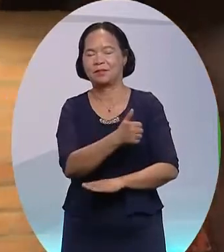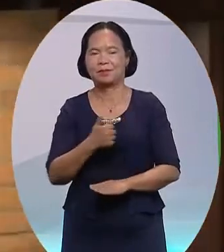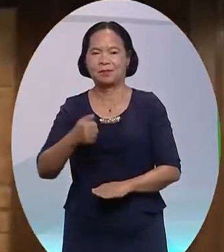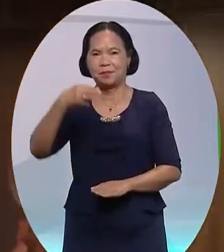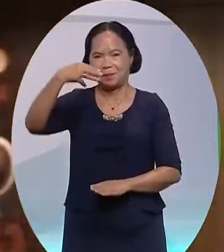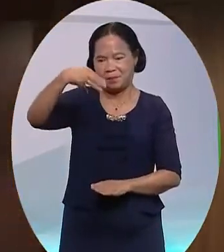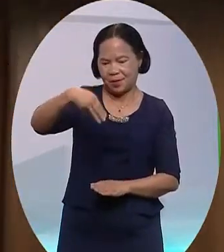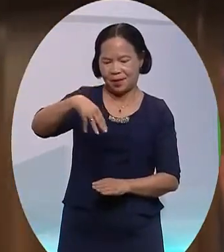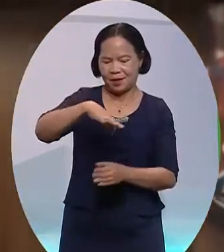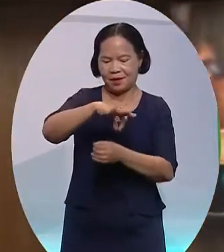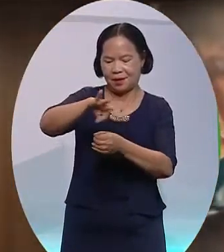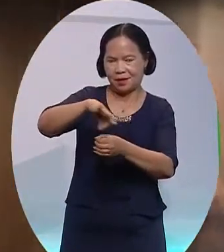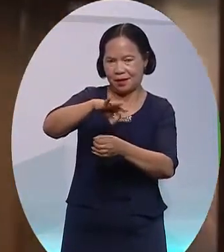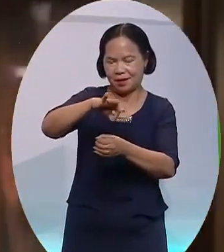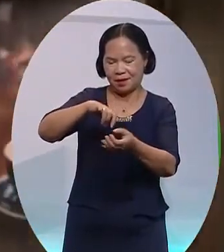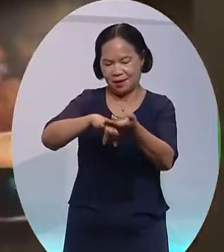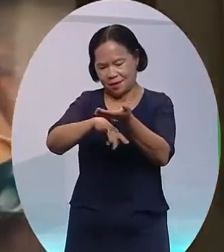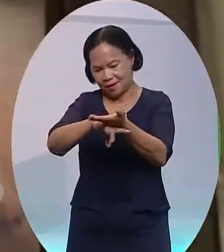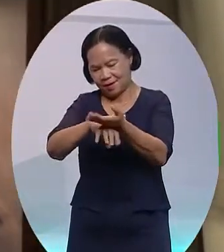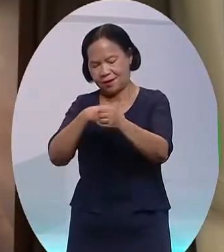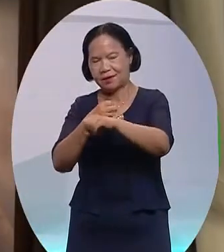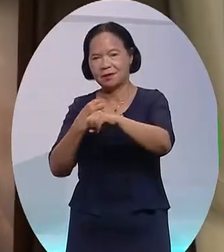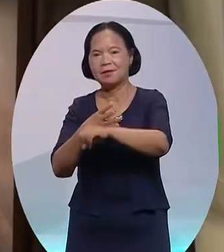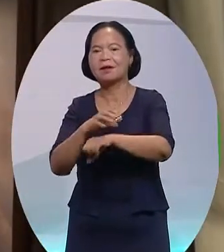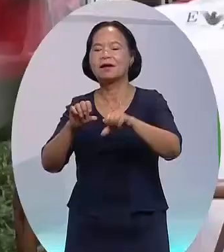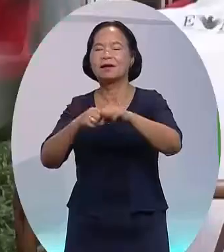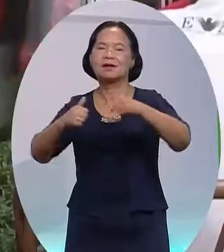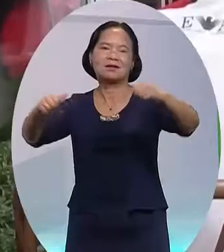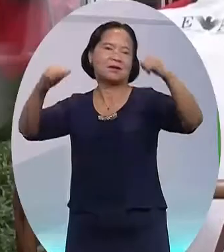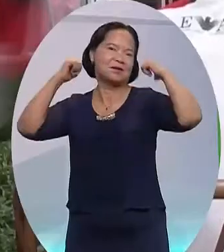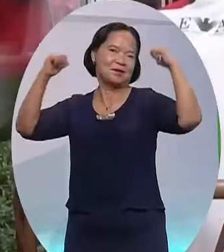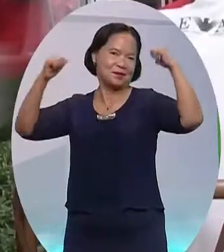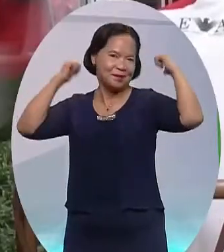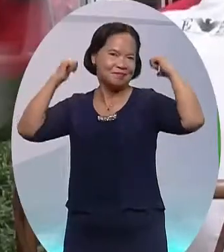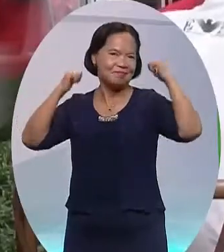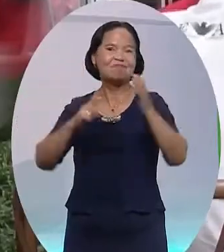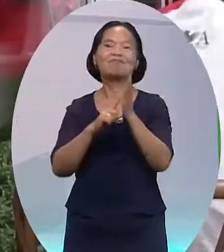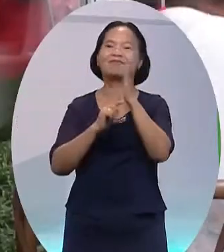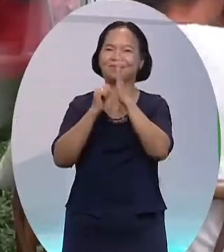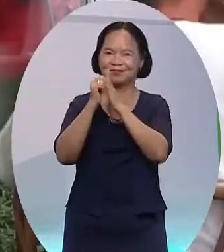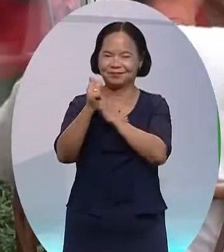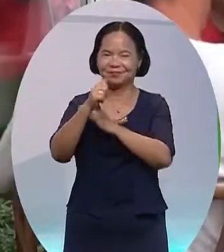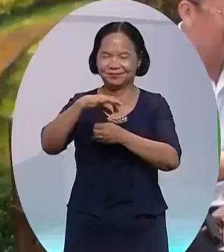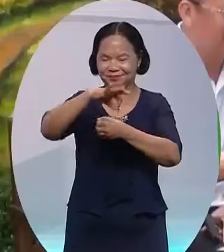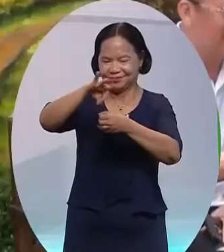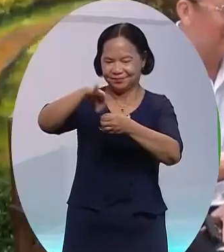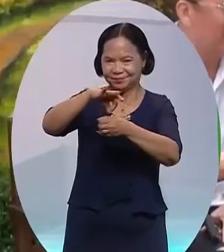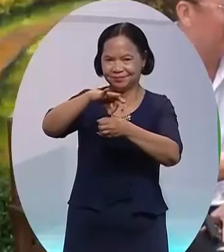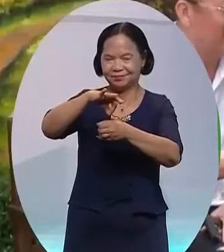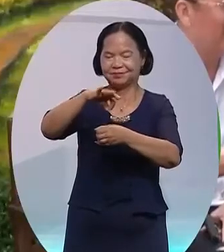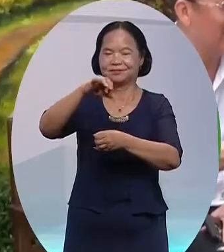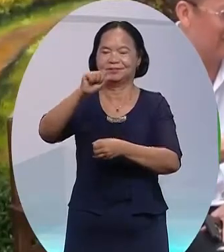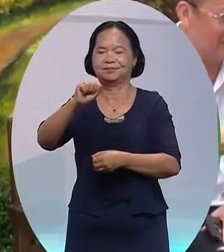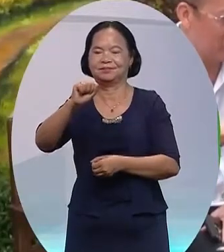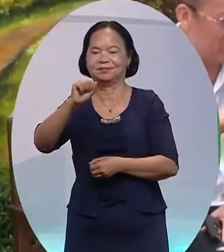Minsk Coffee tự chọn nguồn cà phê và sản xuất tại Buôn Mê Thuột với quy trình chuẩn chất lượng. Nổi bật là cà phê Arabica,